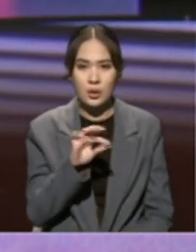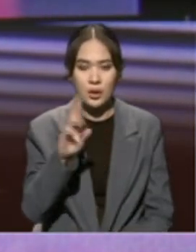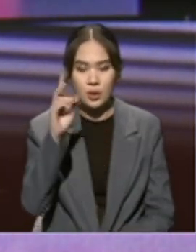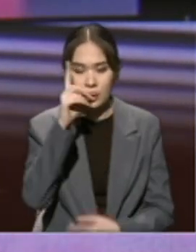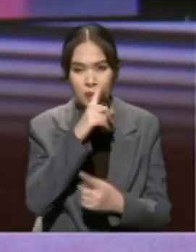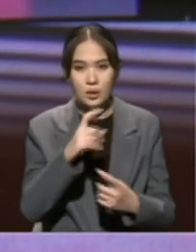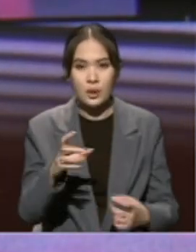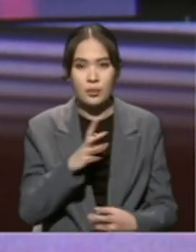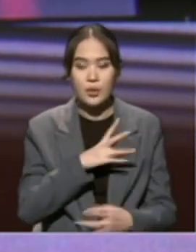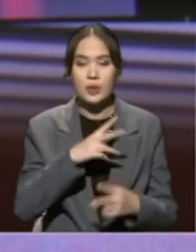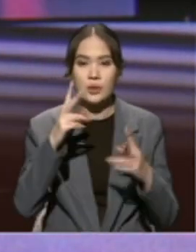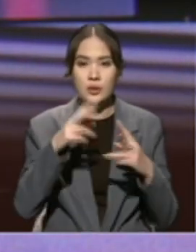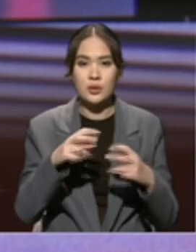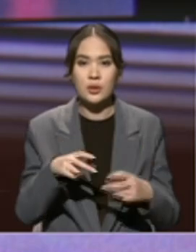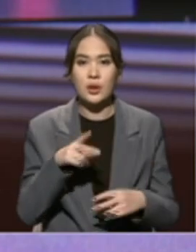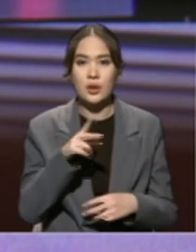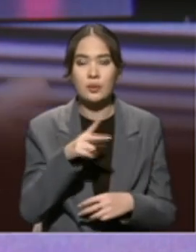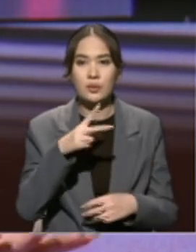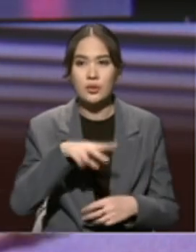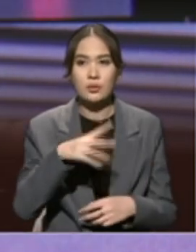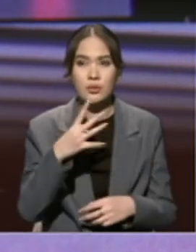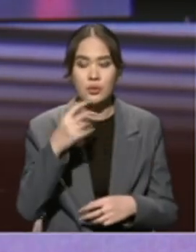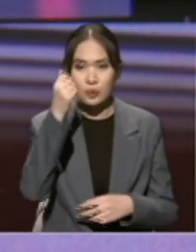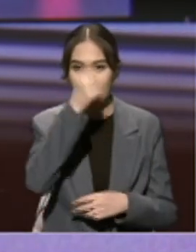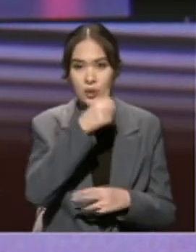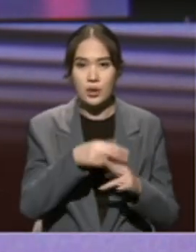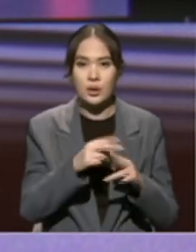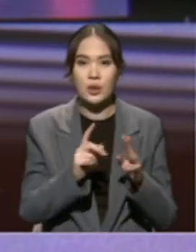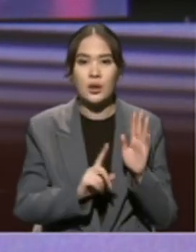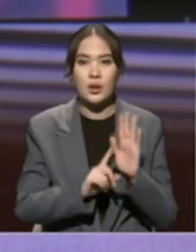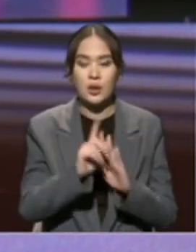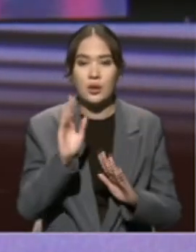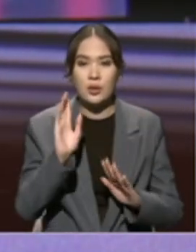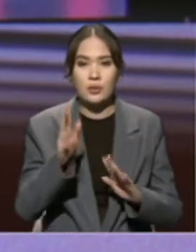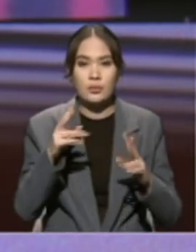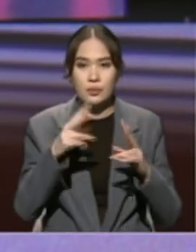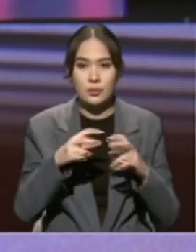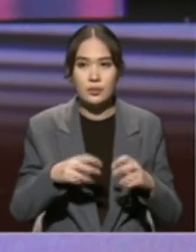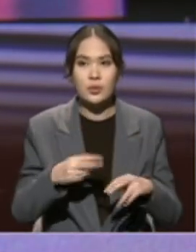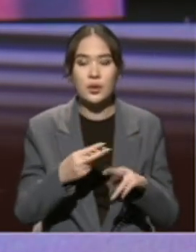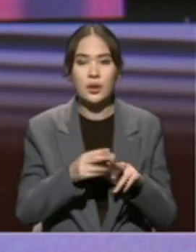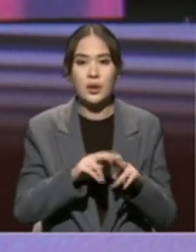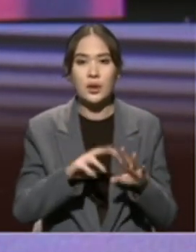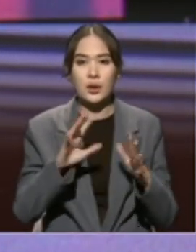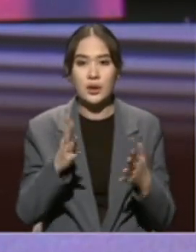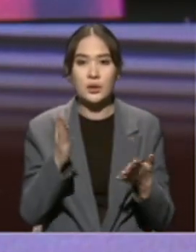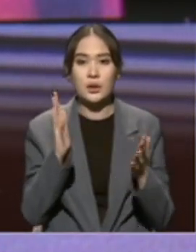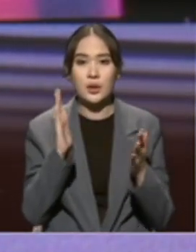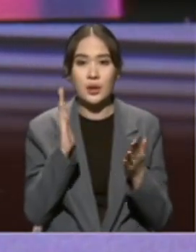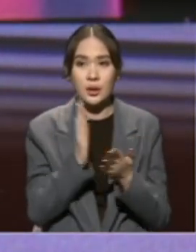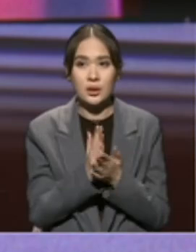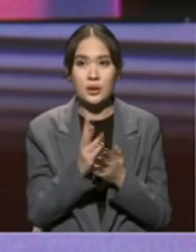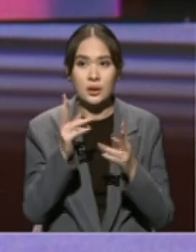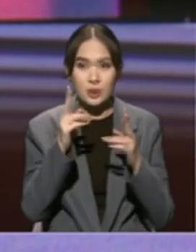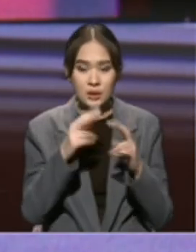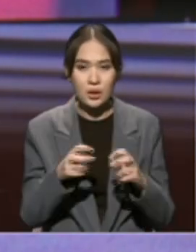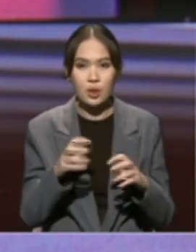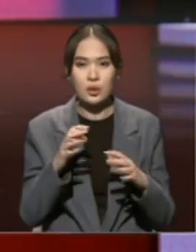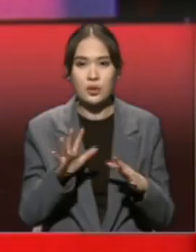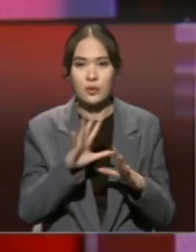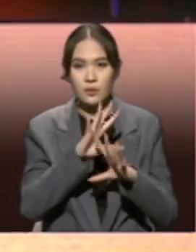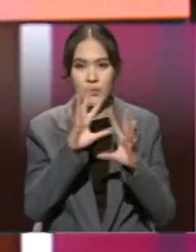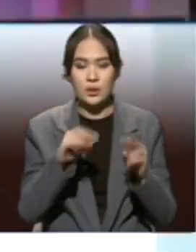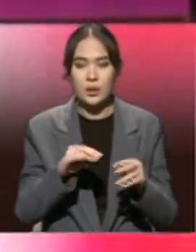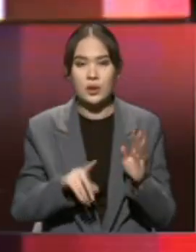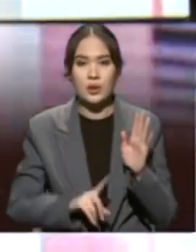алып 2024-тен бастап енді тексерістер бола бастайды мысалға. Бізде тексеріс болса ғана білесіздер ғой,